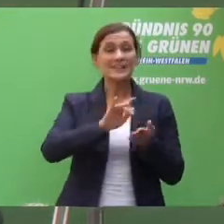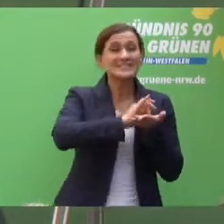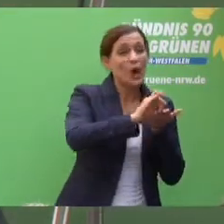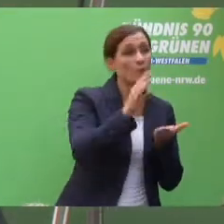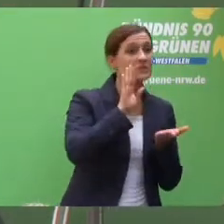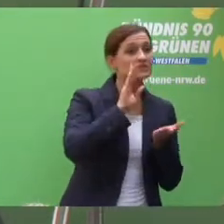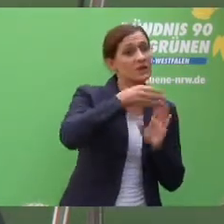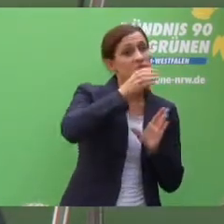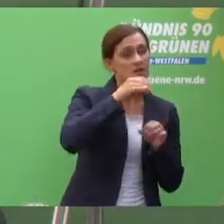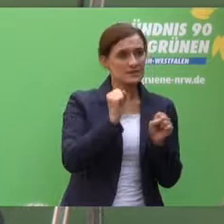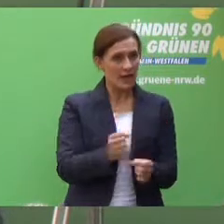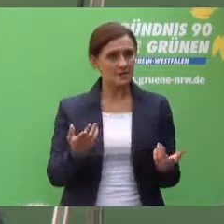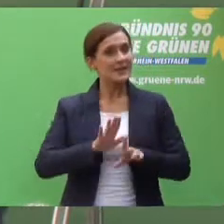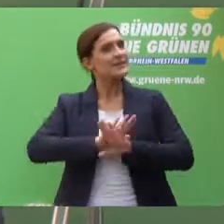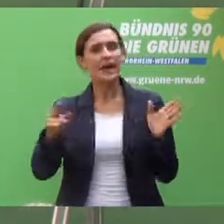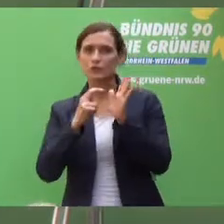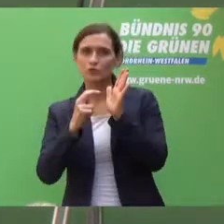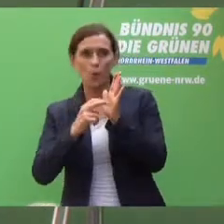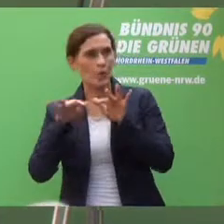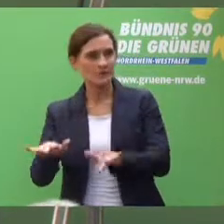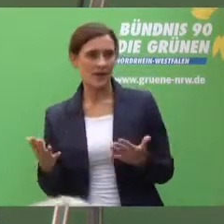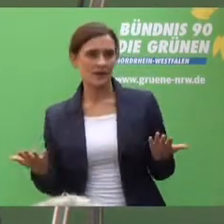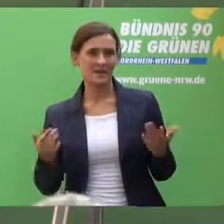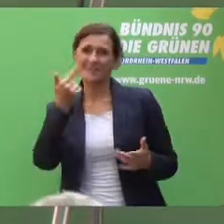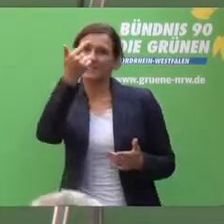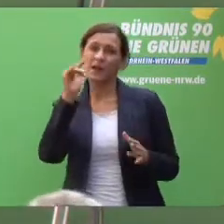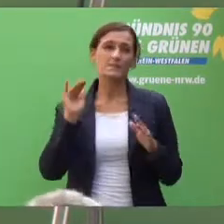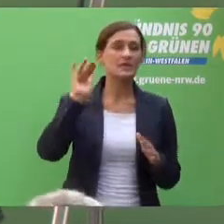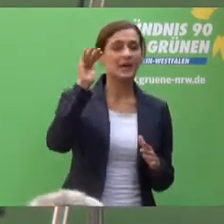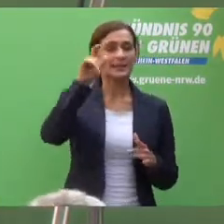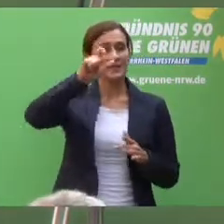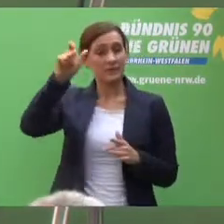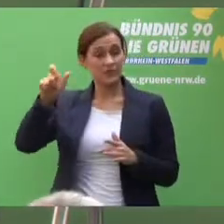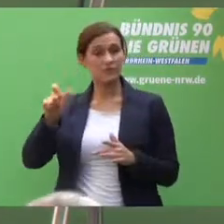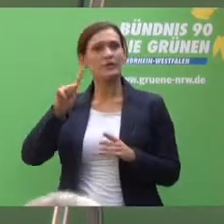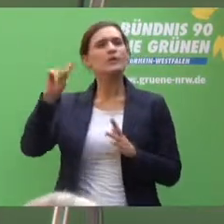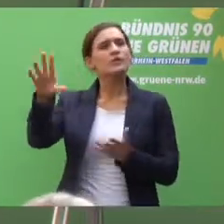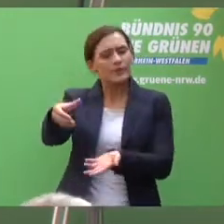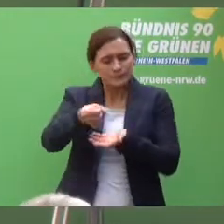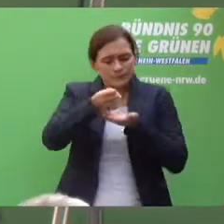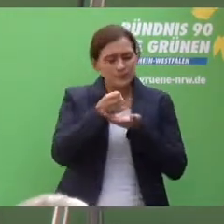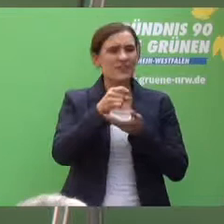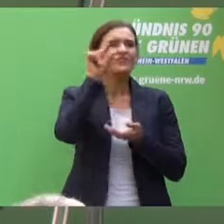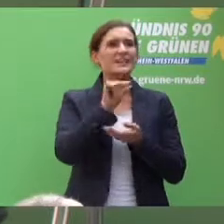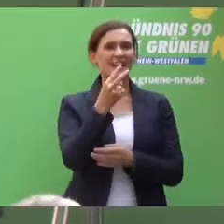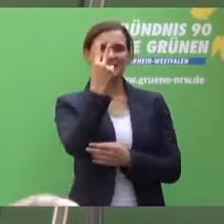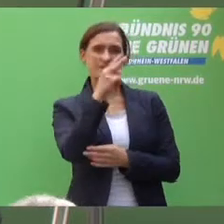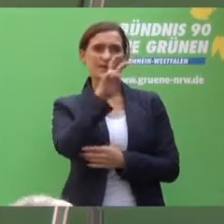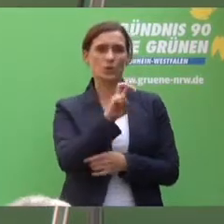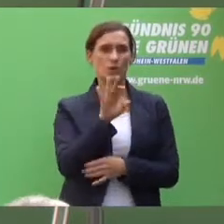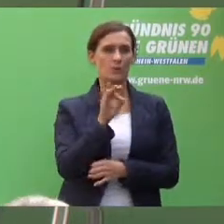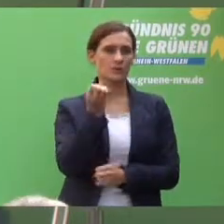keinen Zugang zu Elektrizität haben, in der 2 Milliarden Menschen von weniger als 2 Dollar am Tag leben